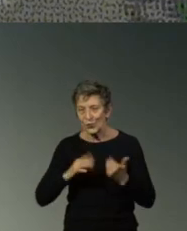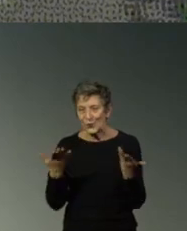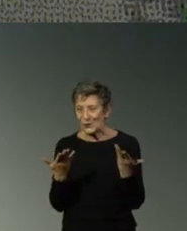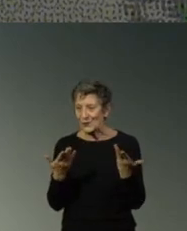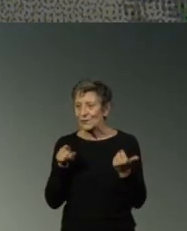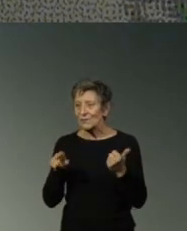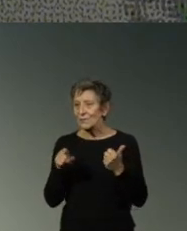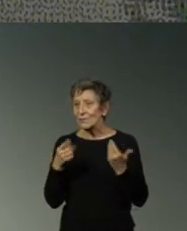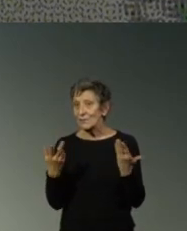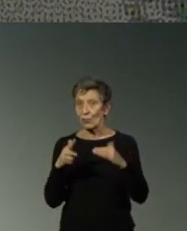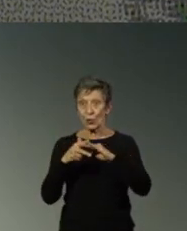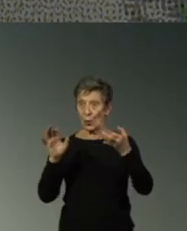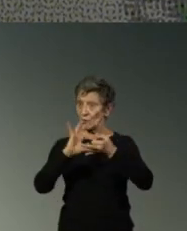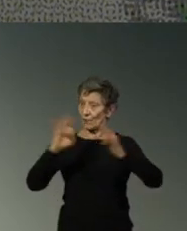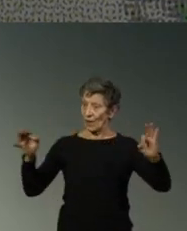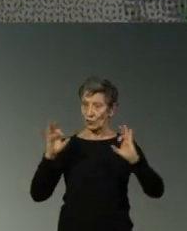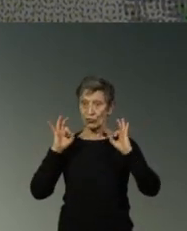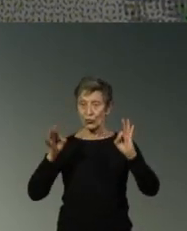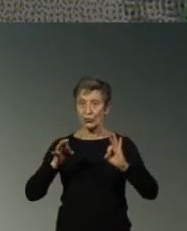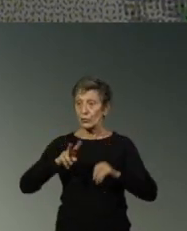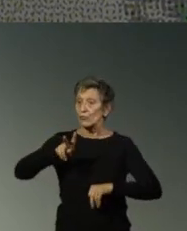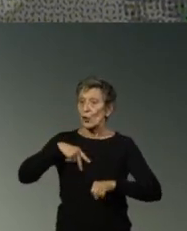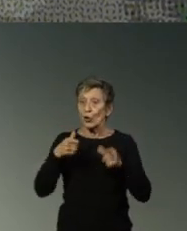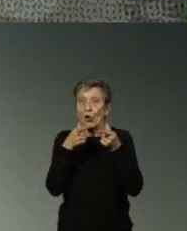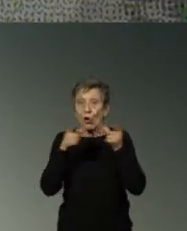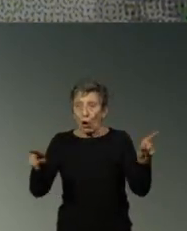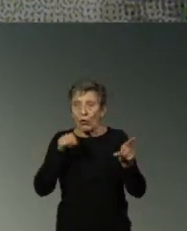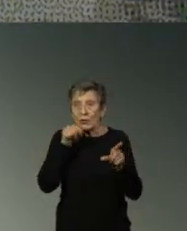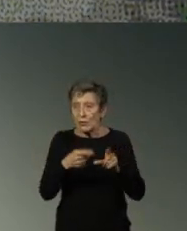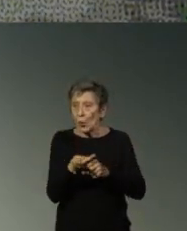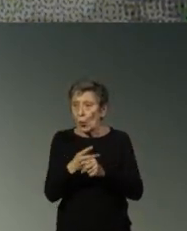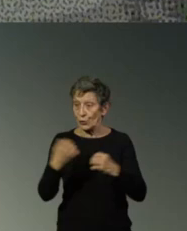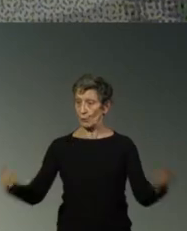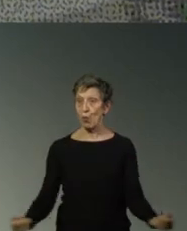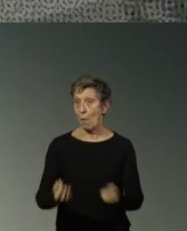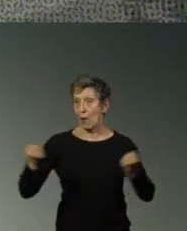commence par une très belle formule, « Notre langue est un outil de propagande. »